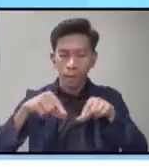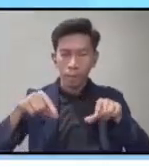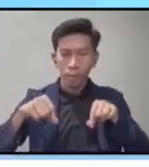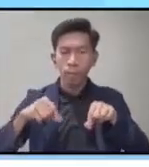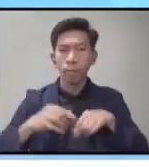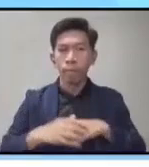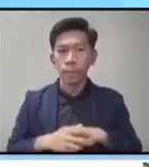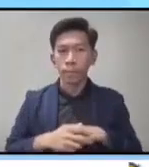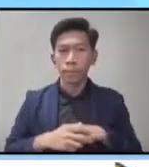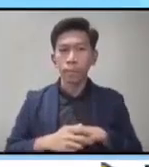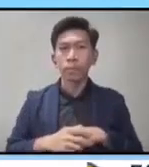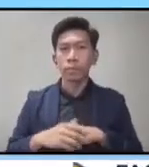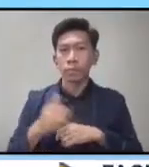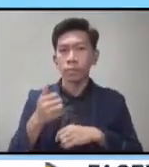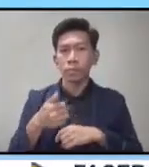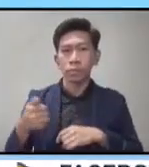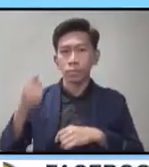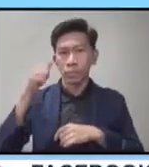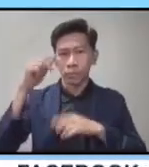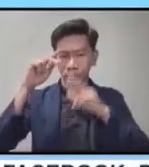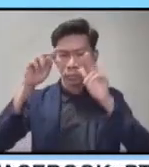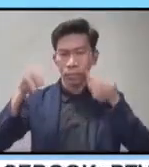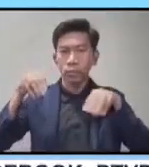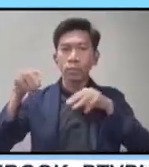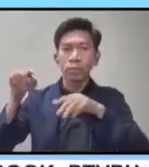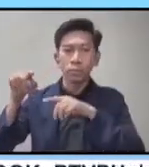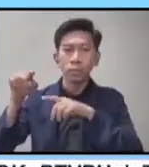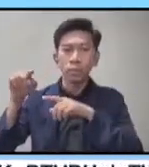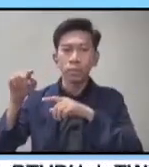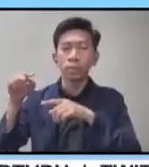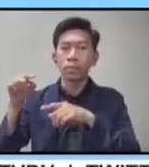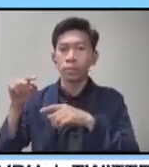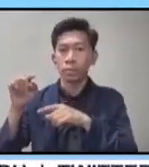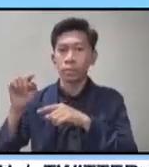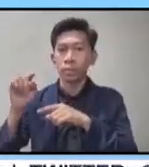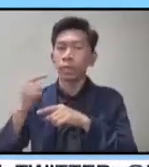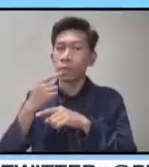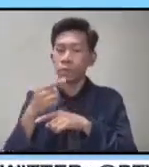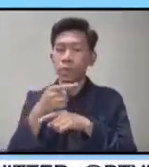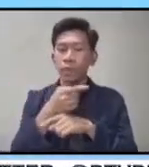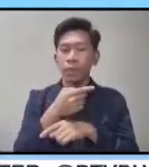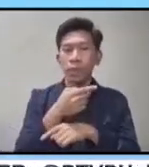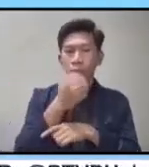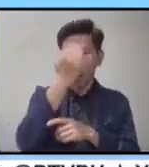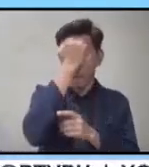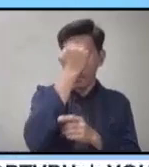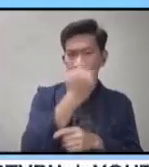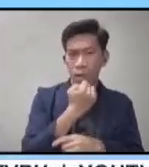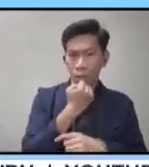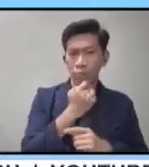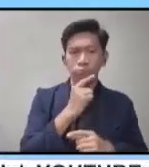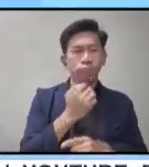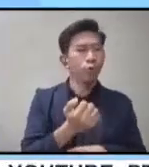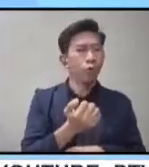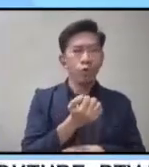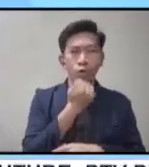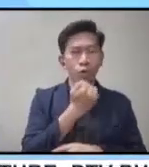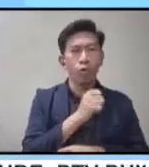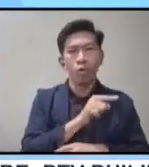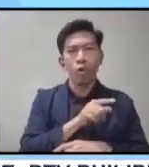Minister Benjamin Netanyahu na isang malaking pagkakamali ng Hamas ang pag-atake sa Israel noong Sabado.